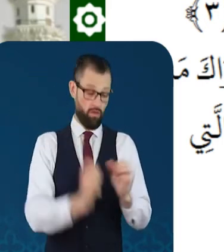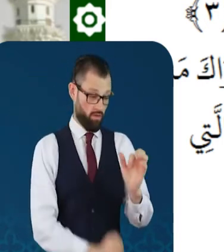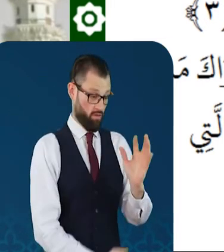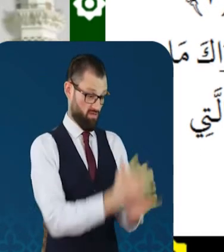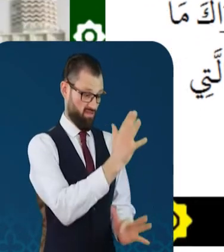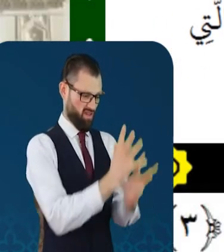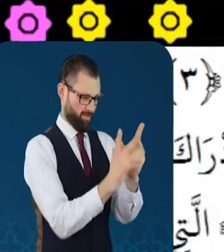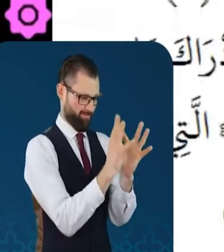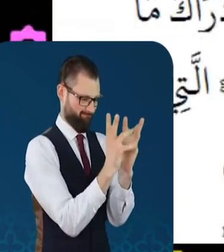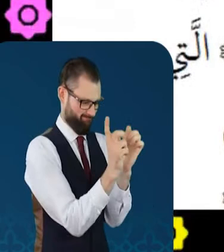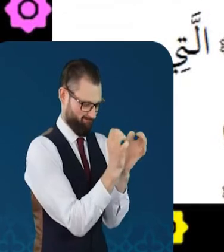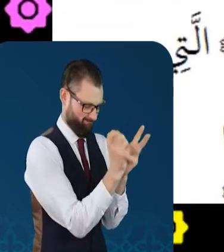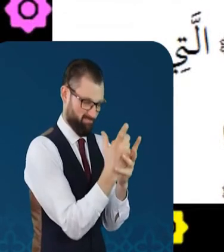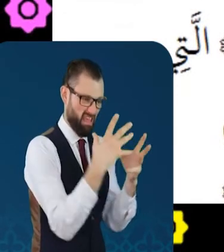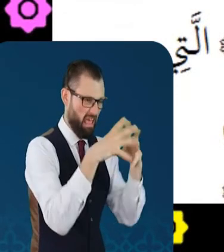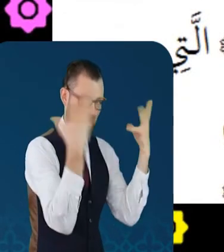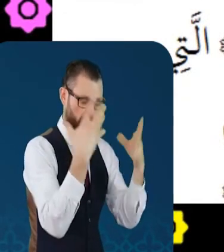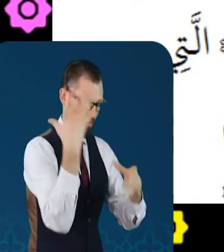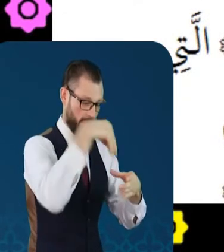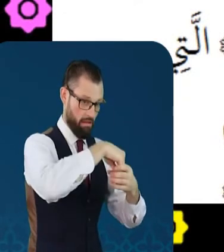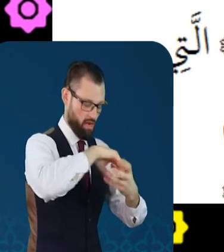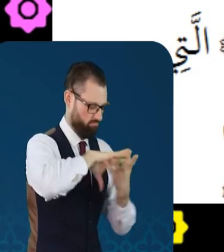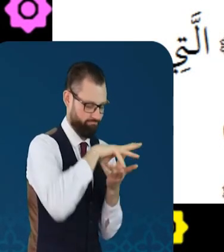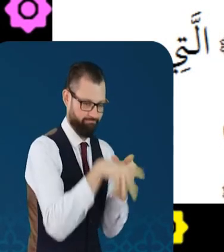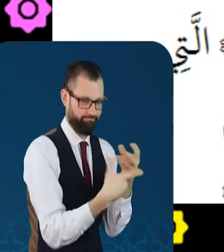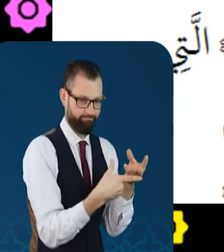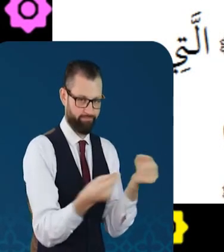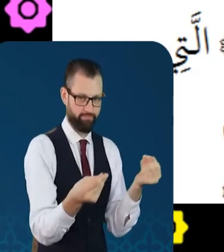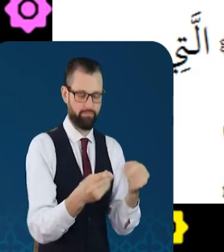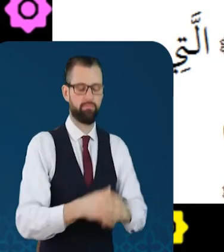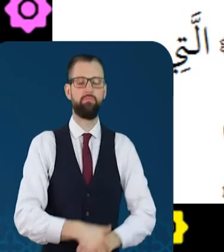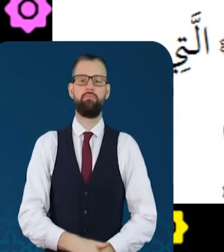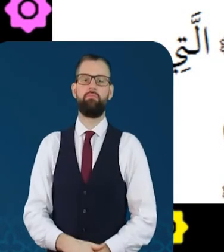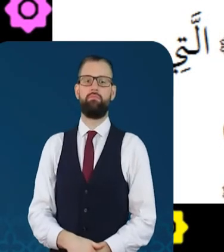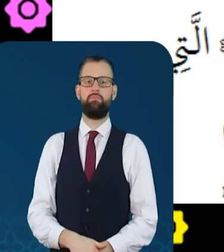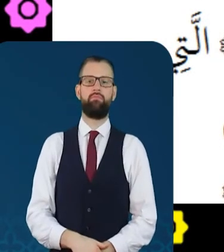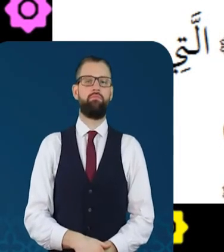وعتشن داني وعرباني إبدا تن ان